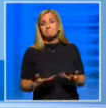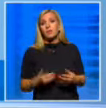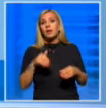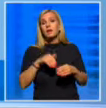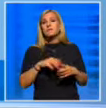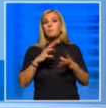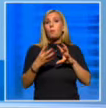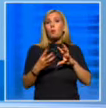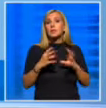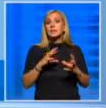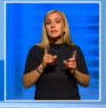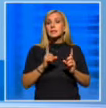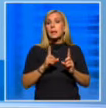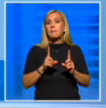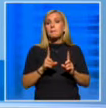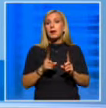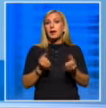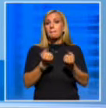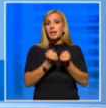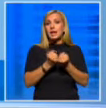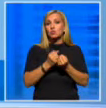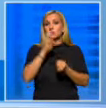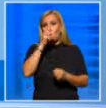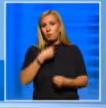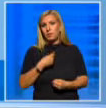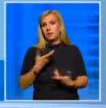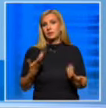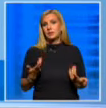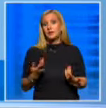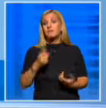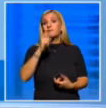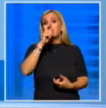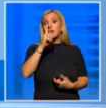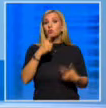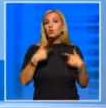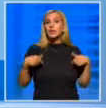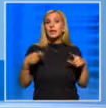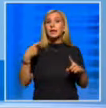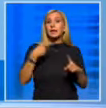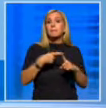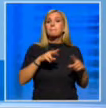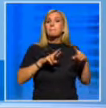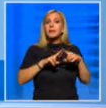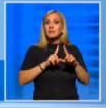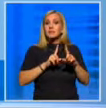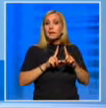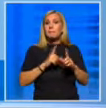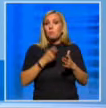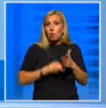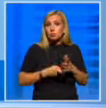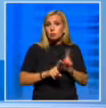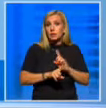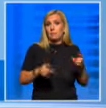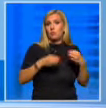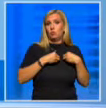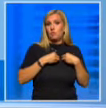за обиди и обидени. Това, което е важно е, първо, че ние към Пеевски не просто нямаме доверие, както